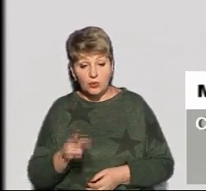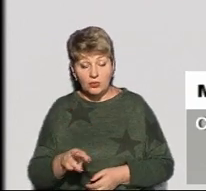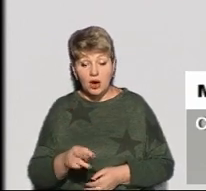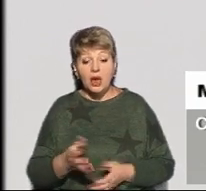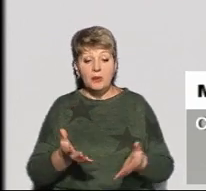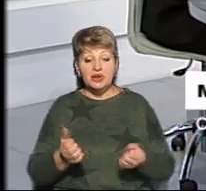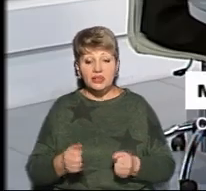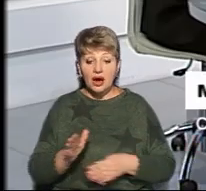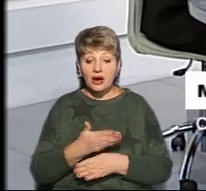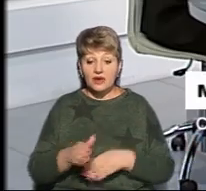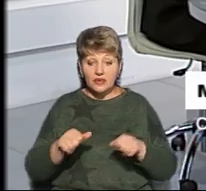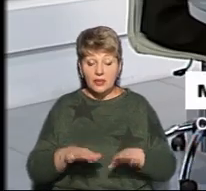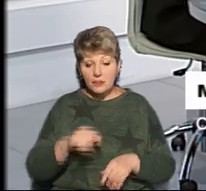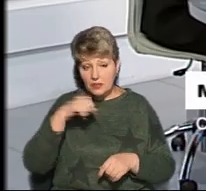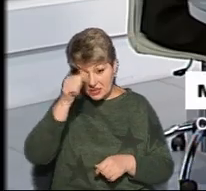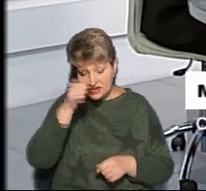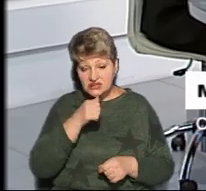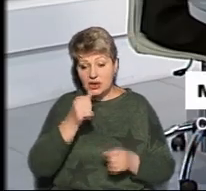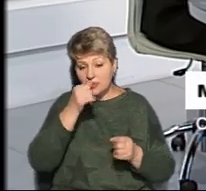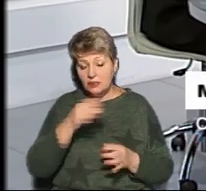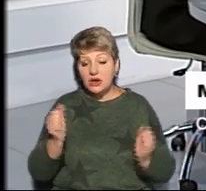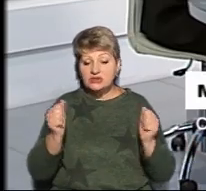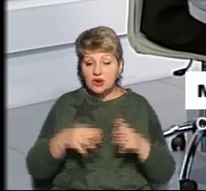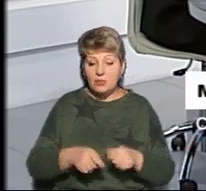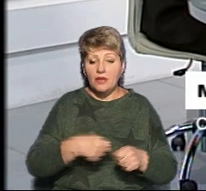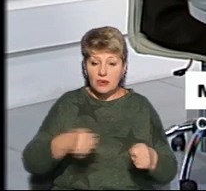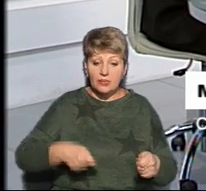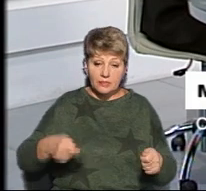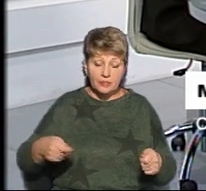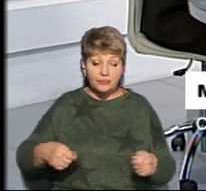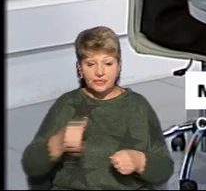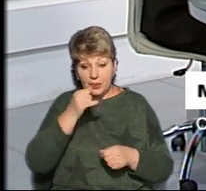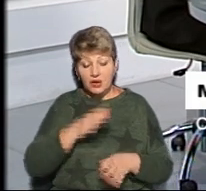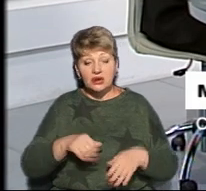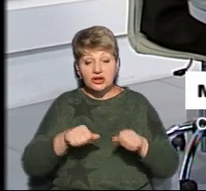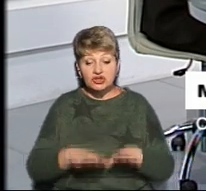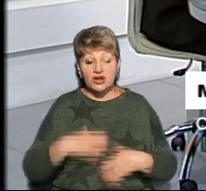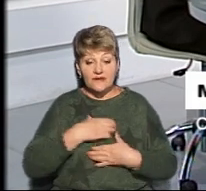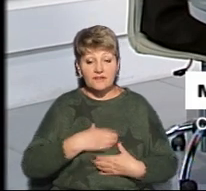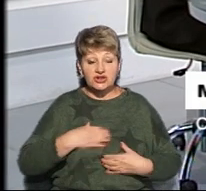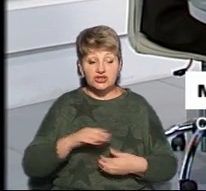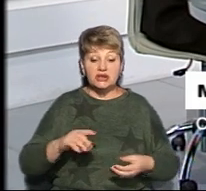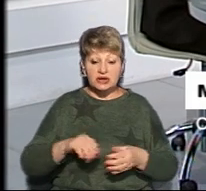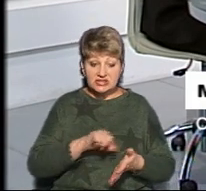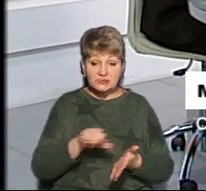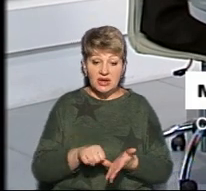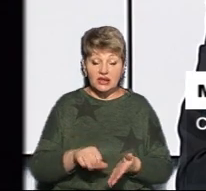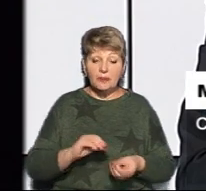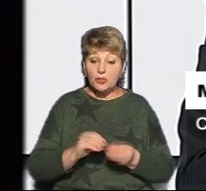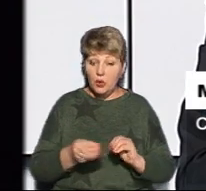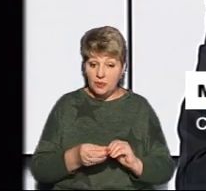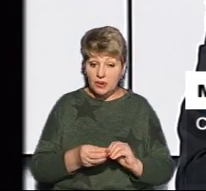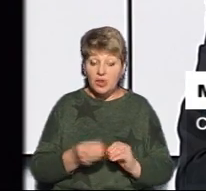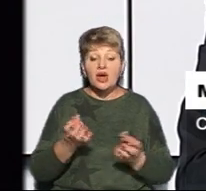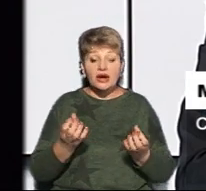кадрових рішень. Вони місяцями не могли зібратися, місяцями не могли розв'язати дуже важливі для Сміли проблеми. Це